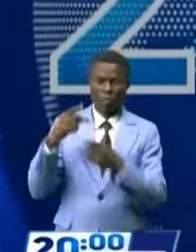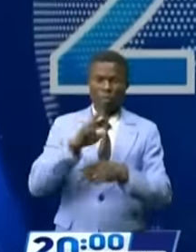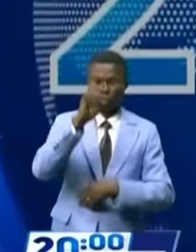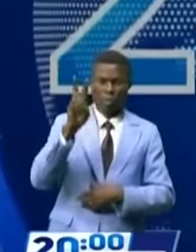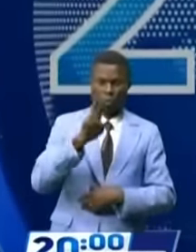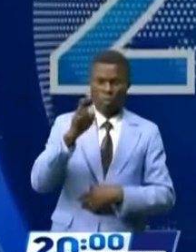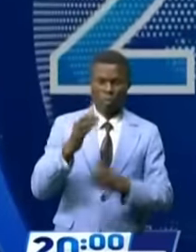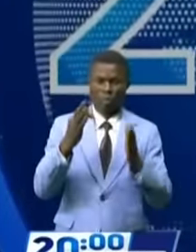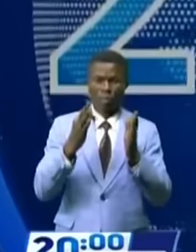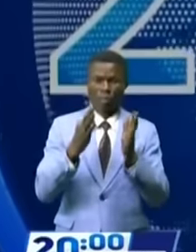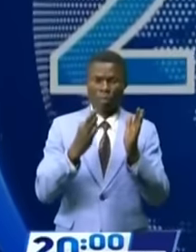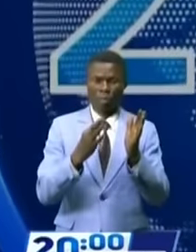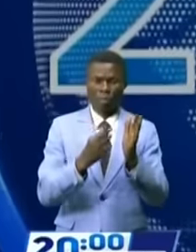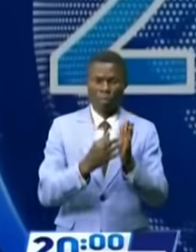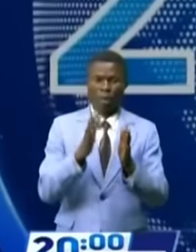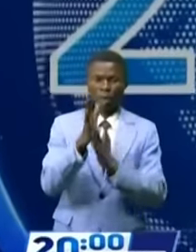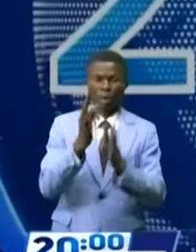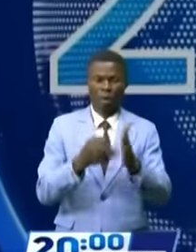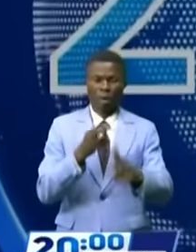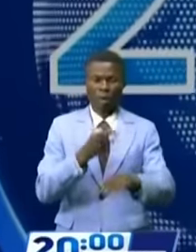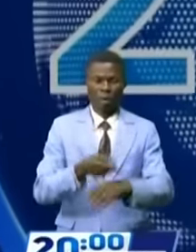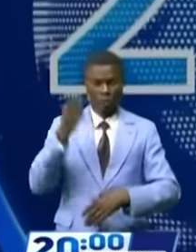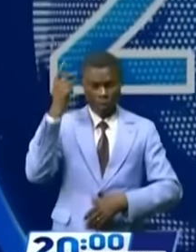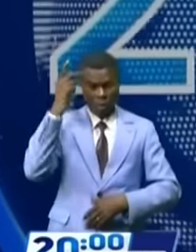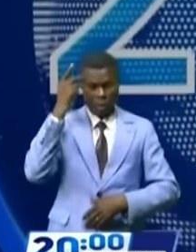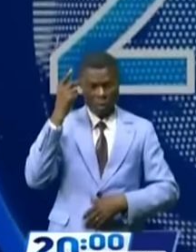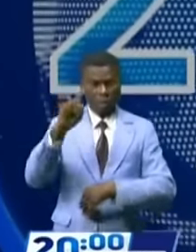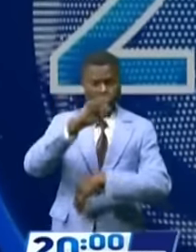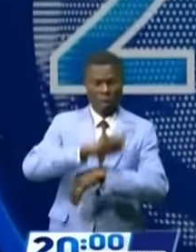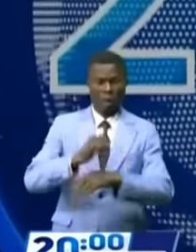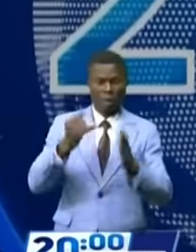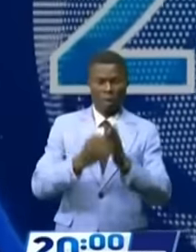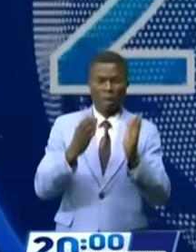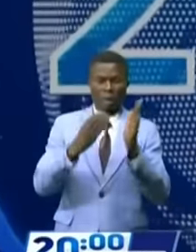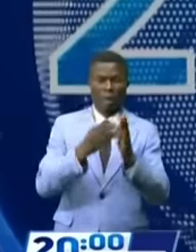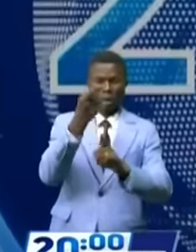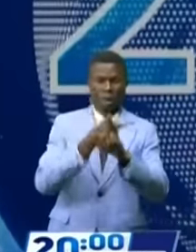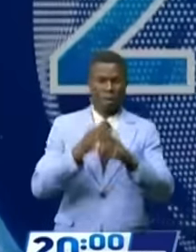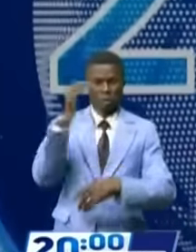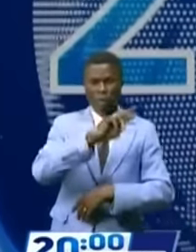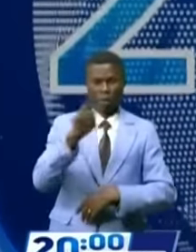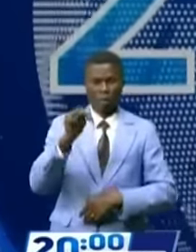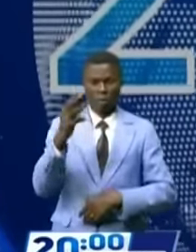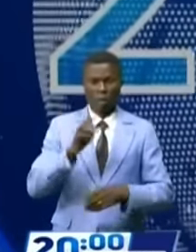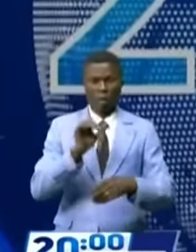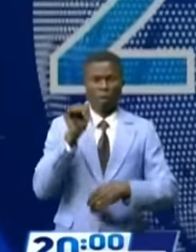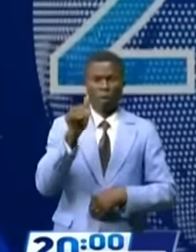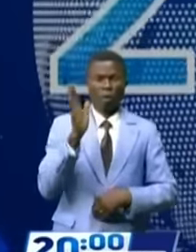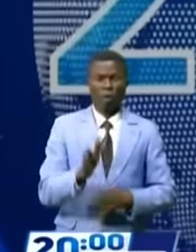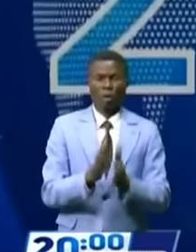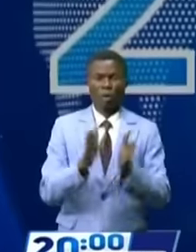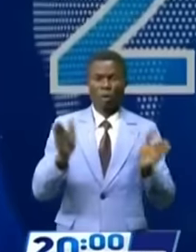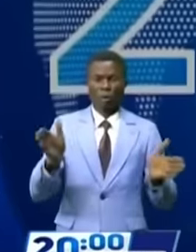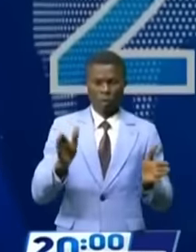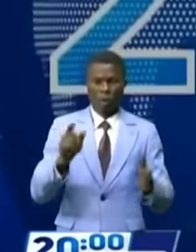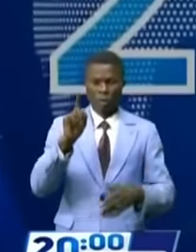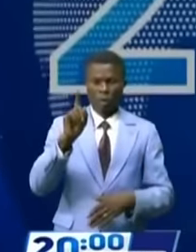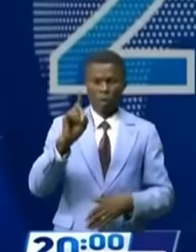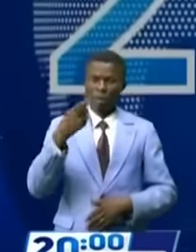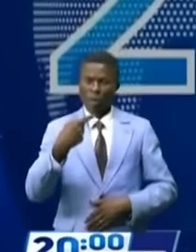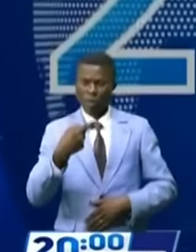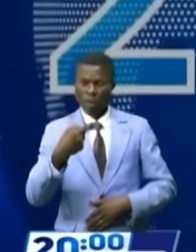vendredi 18h, heure de Kinshasa et la journée du samedi 9 décembre 2023. Le directeur général